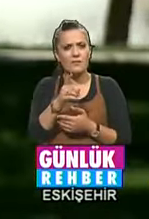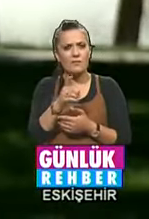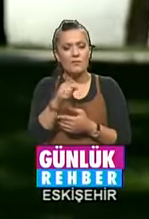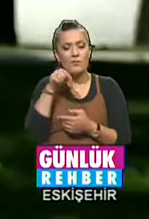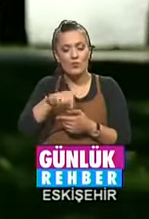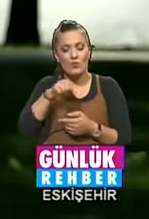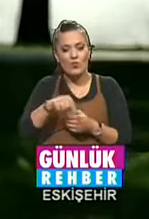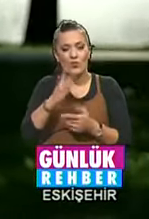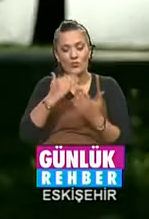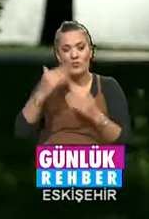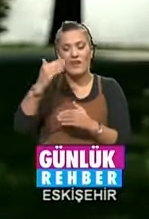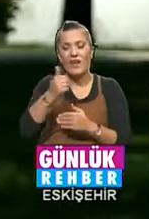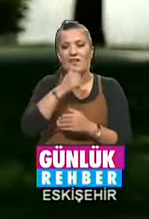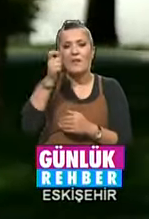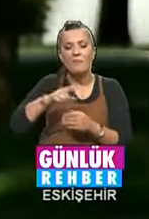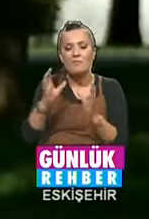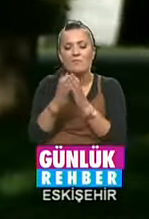bu ariflerin birini değil,